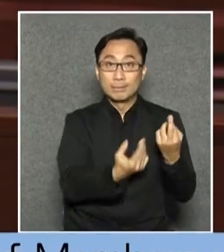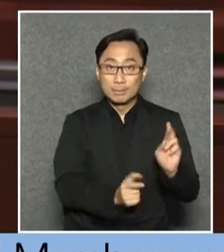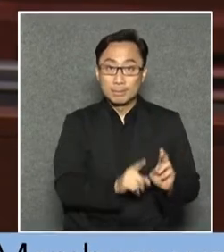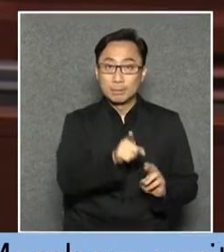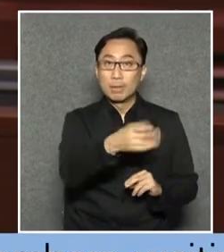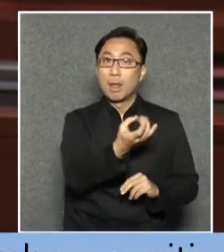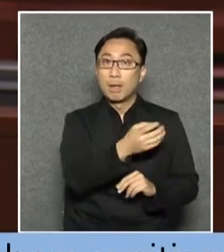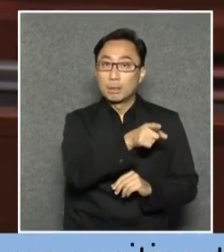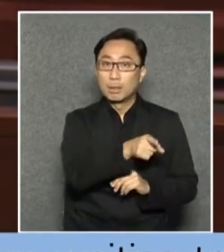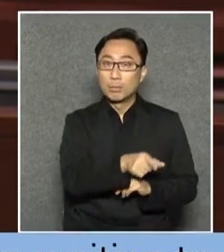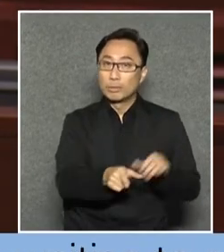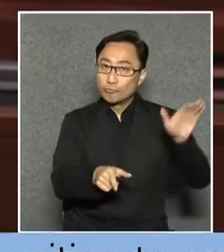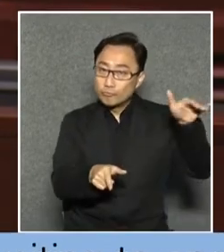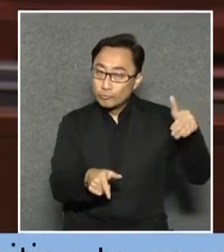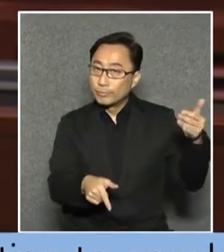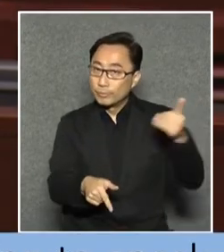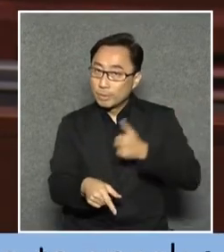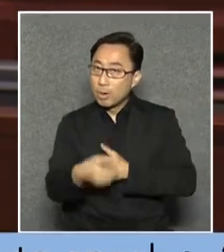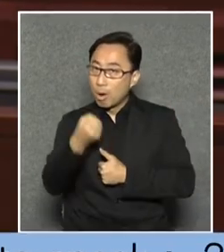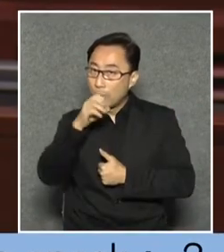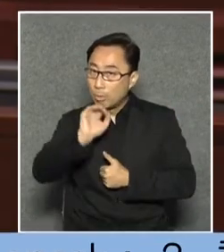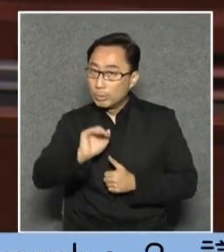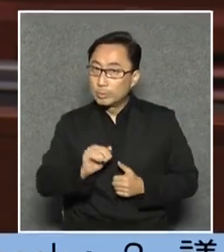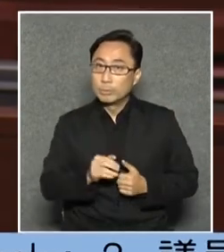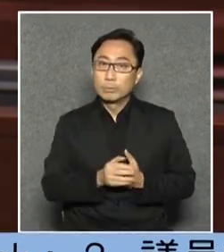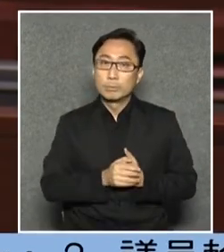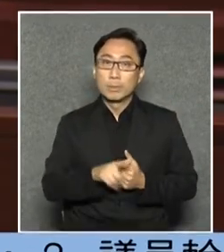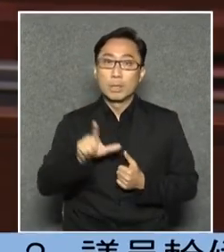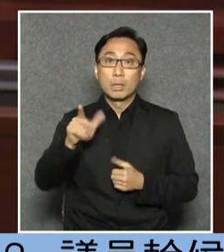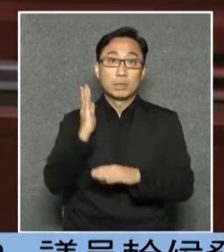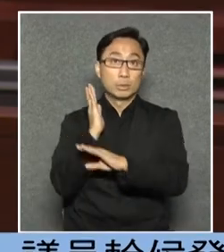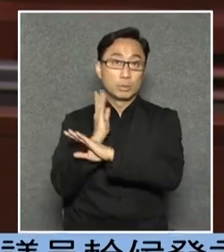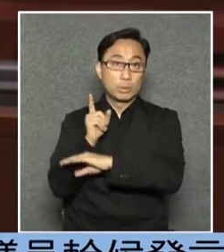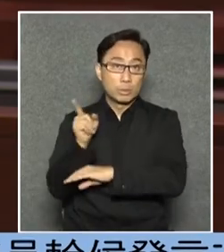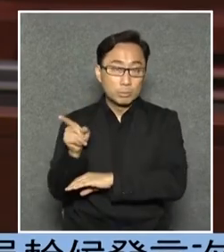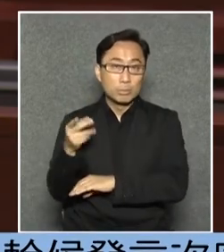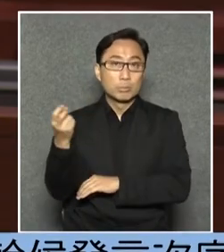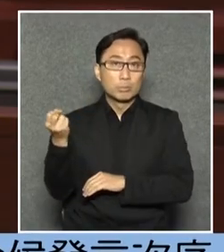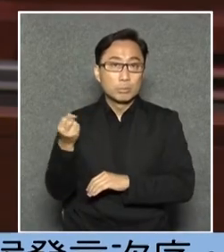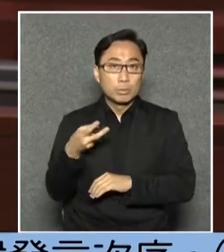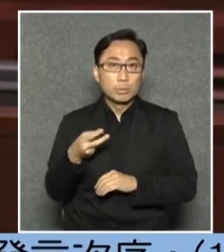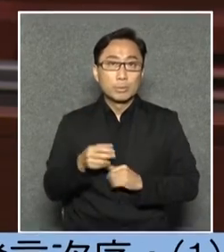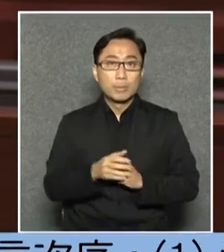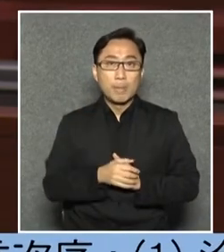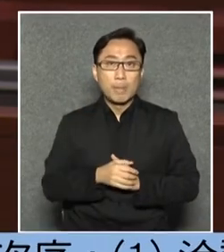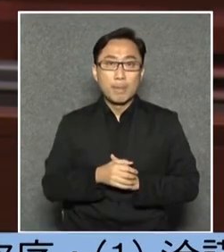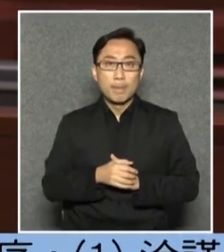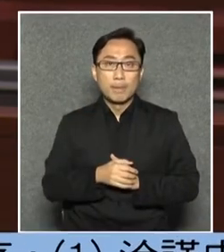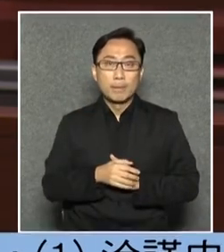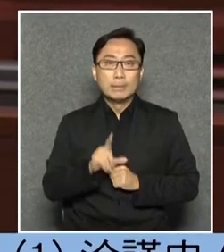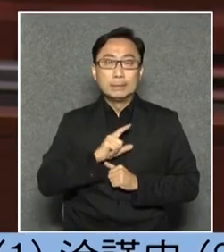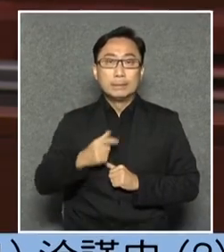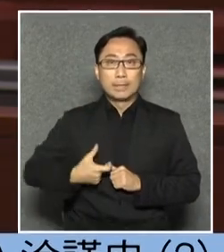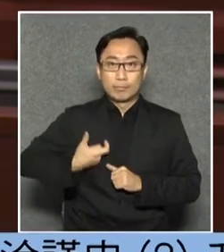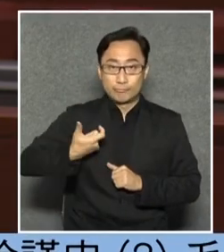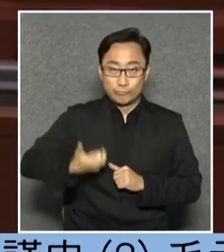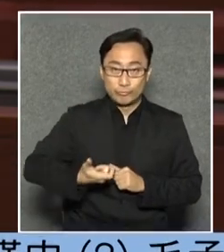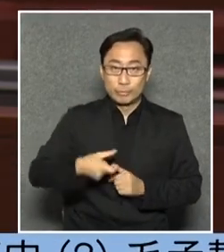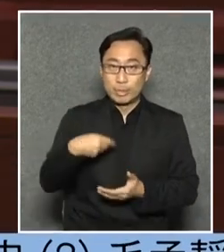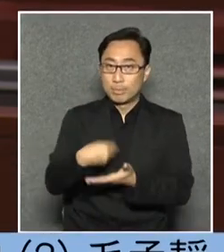啫，係咪啊？李嘉誠仲要係去斥資購買呢、這